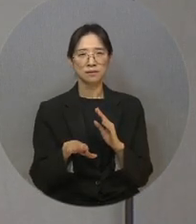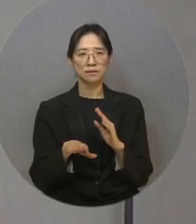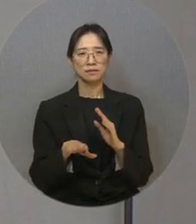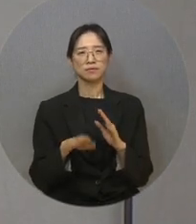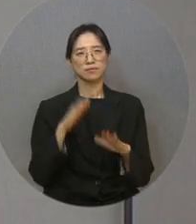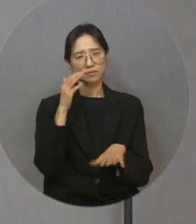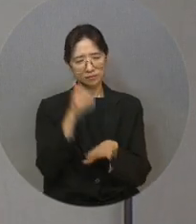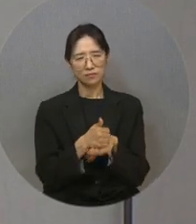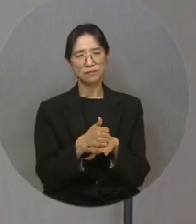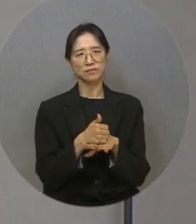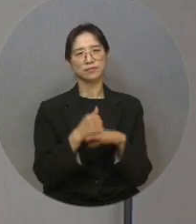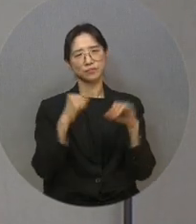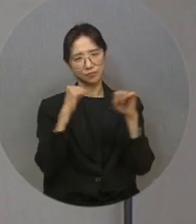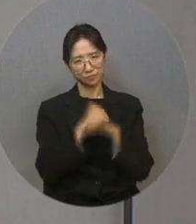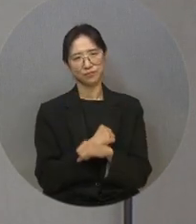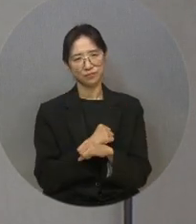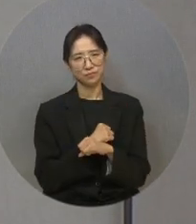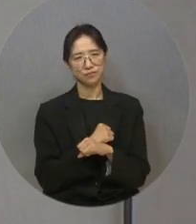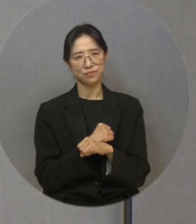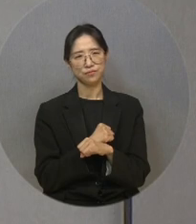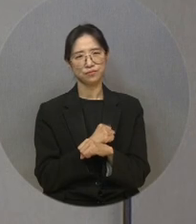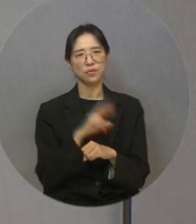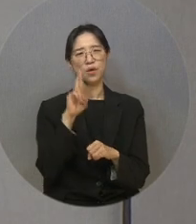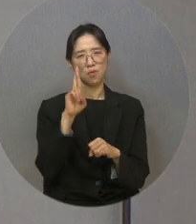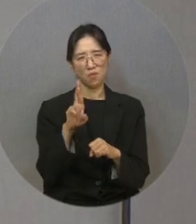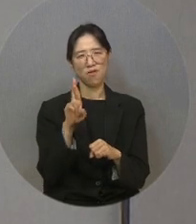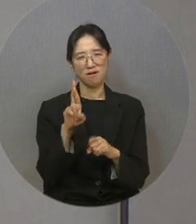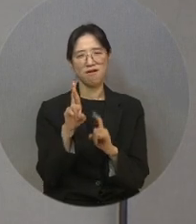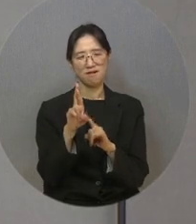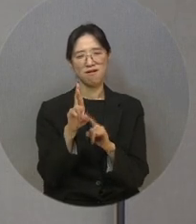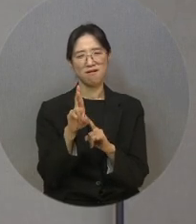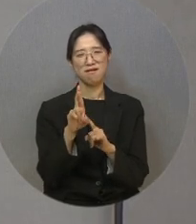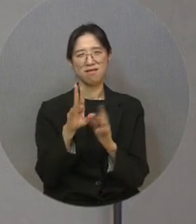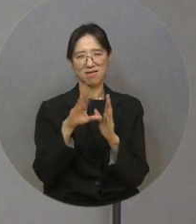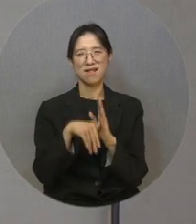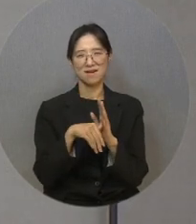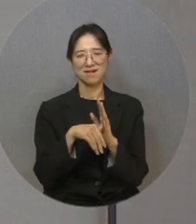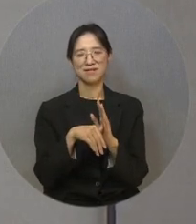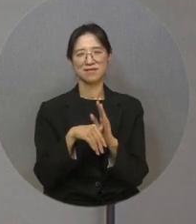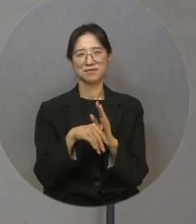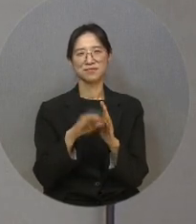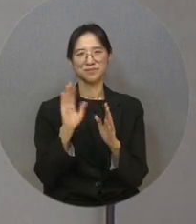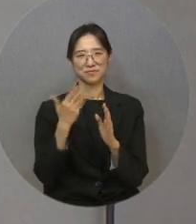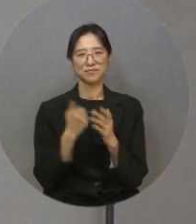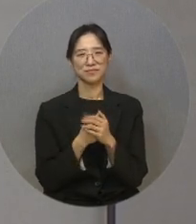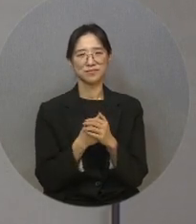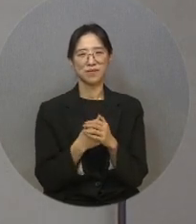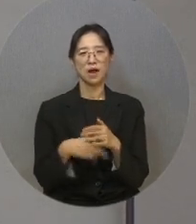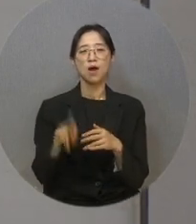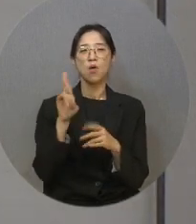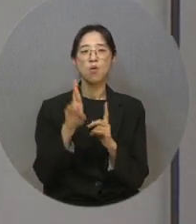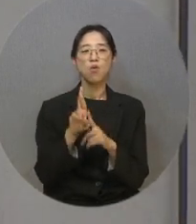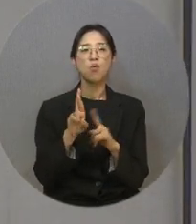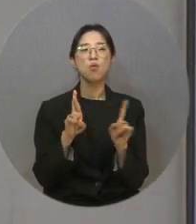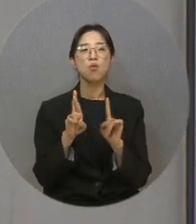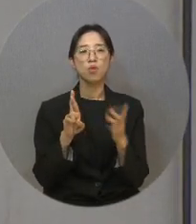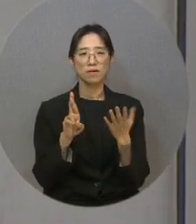해동성국이 결국은 망해서 고려 때 고려로 흡수되게 되죠. 그러면 고려는 어떻게 되냐?